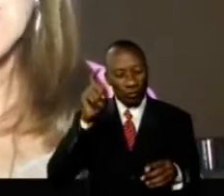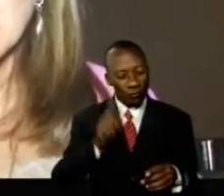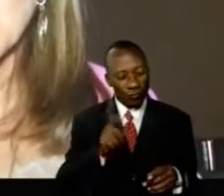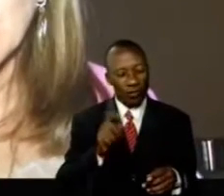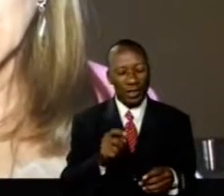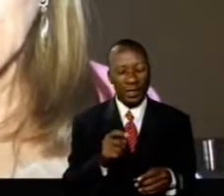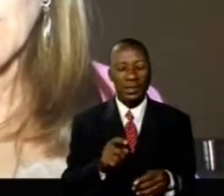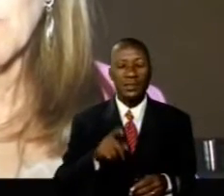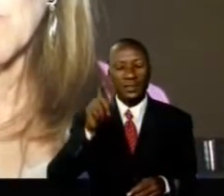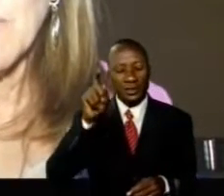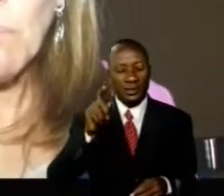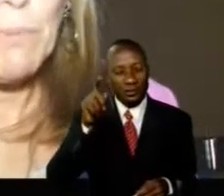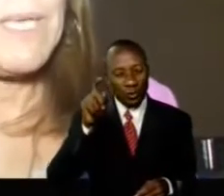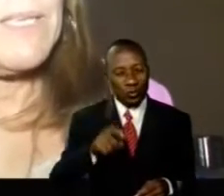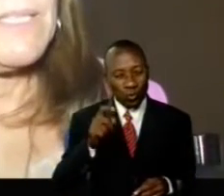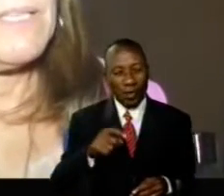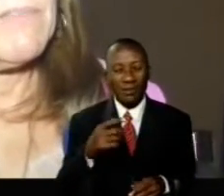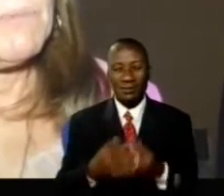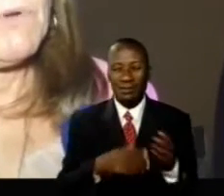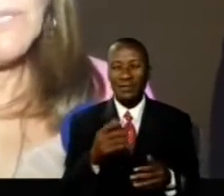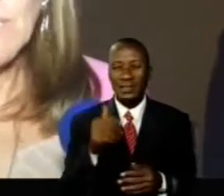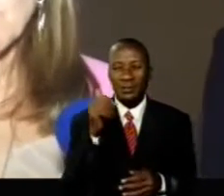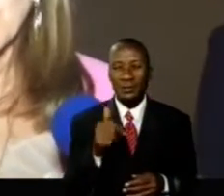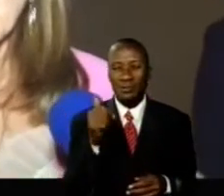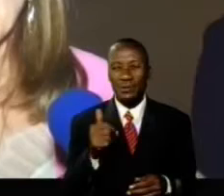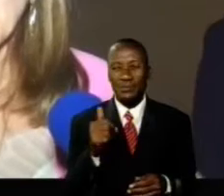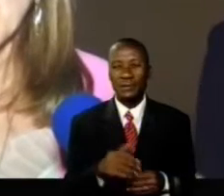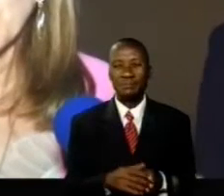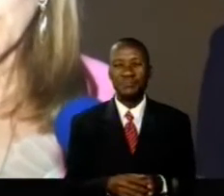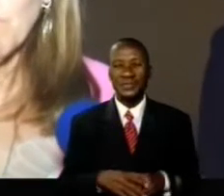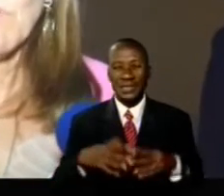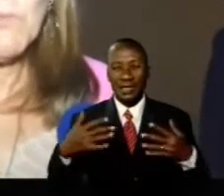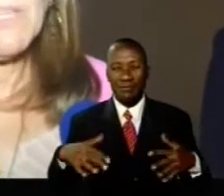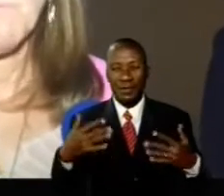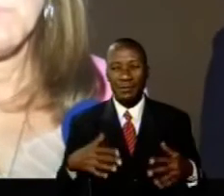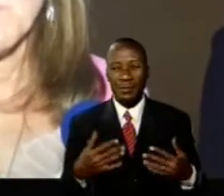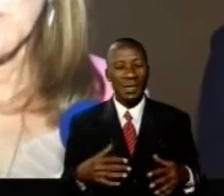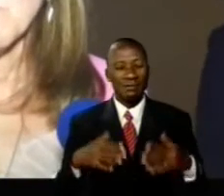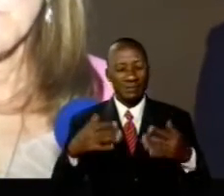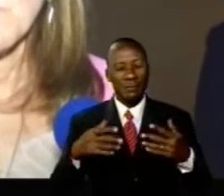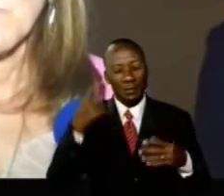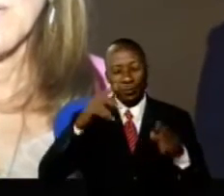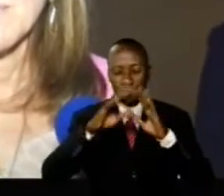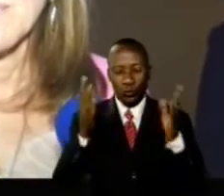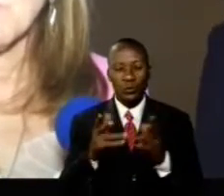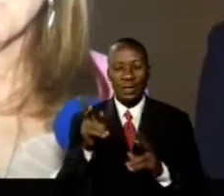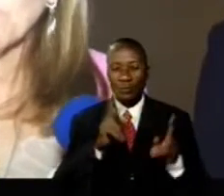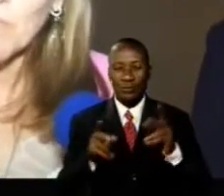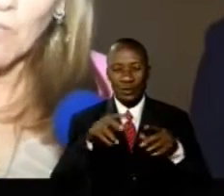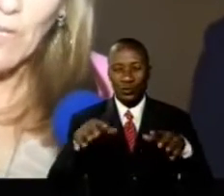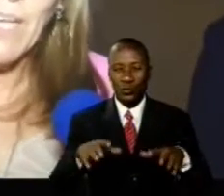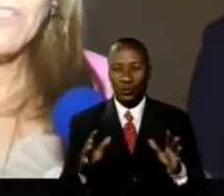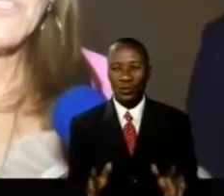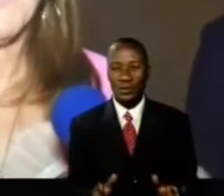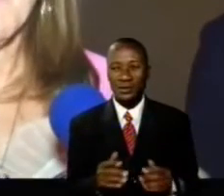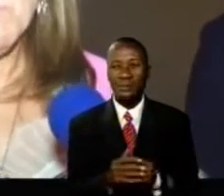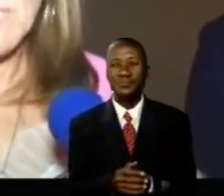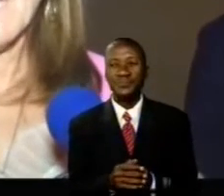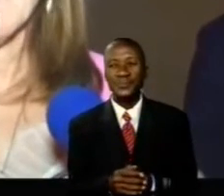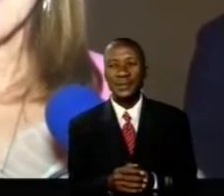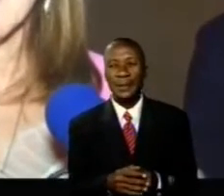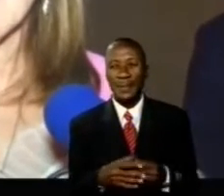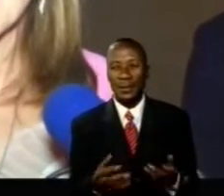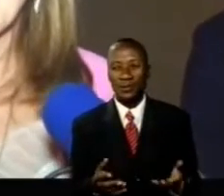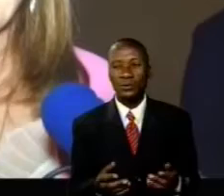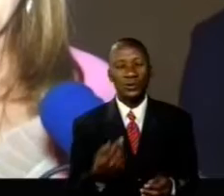de rester solidaire, de s'approprier cet événement et que ce soit vraiment une fête pour toute la population congolaise et que tout le monde s'engage pour